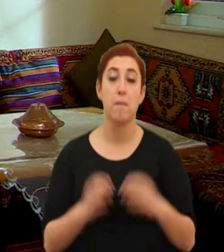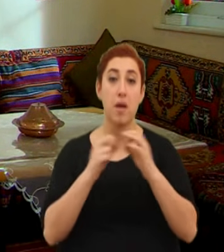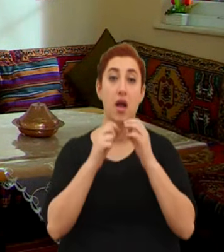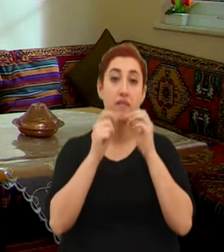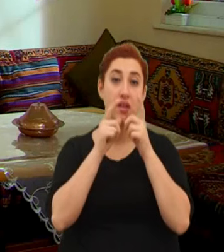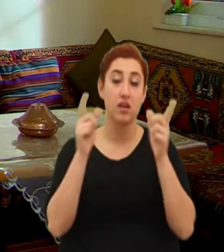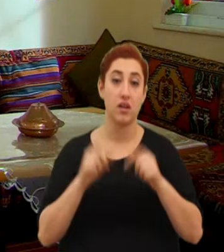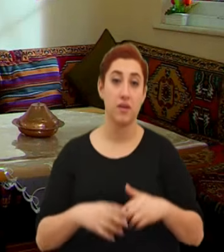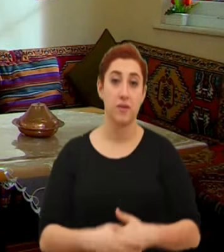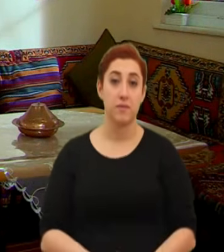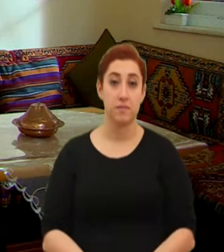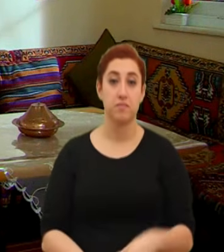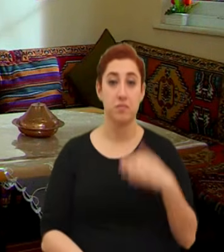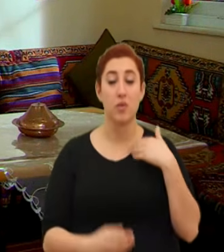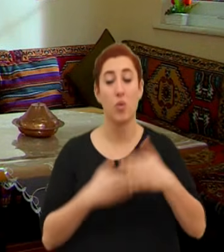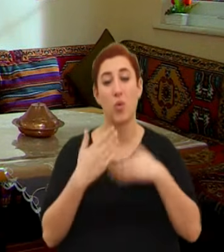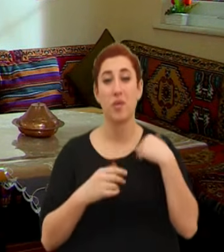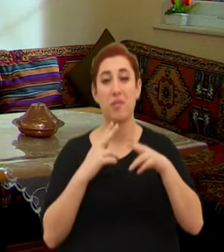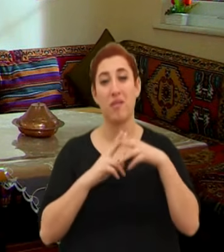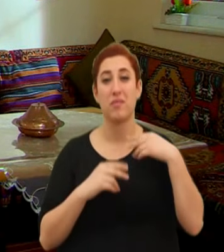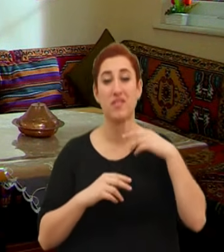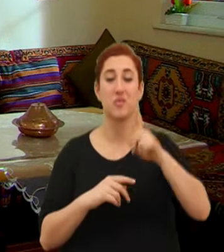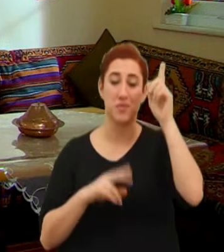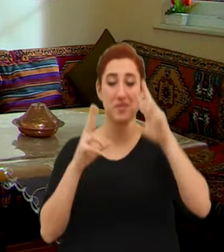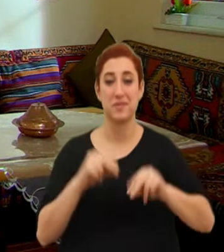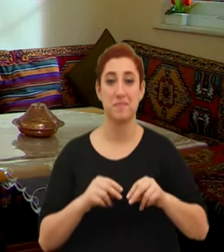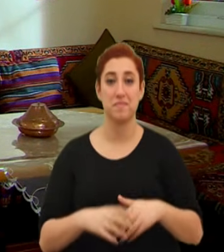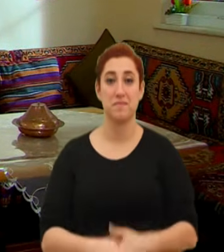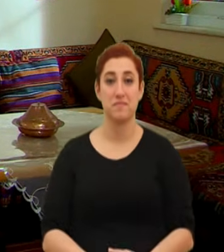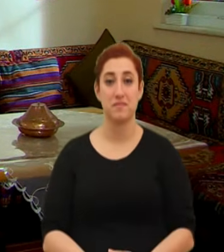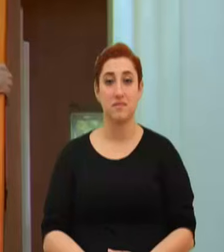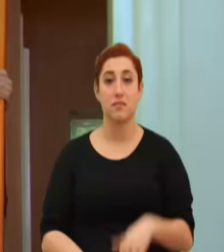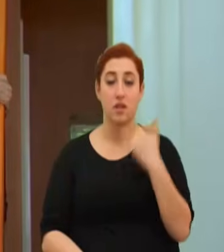Badire! Ben de yorgunum bir an evvel çıkıp yatayım bari.